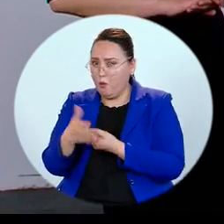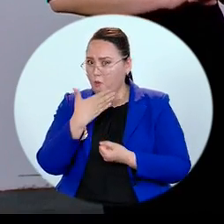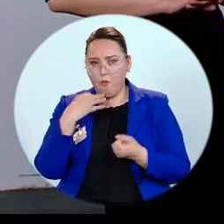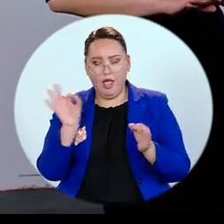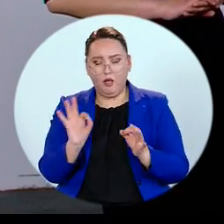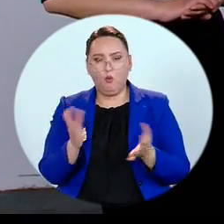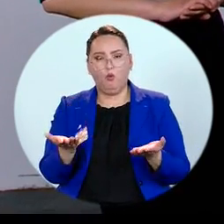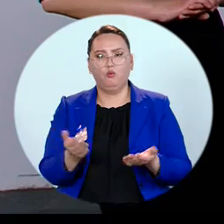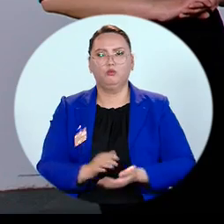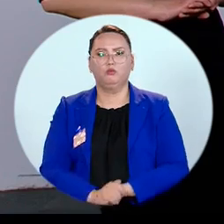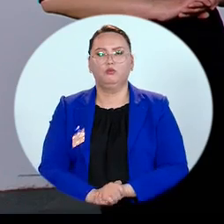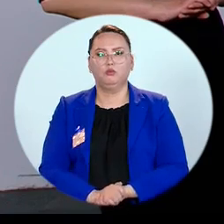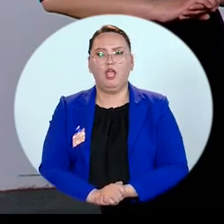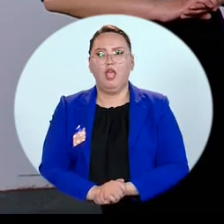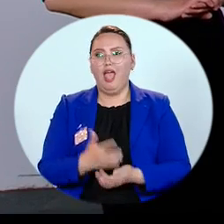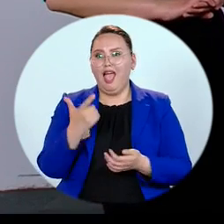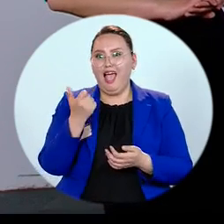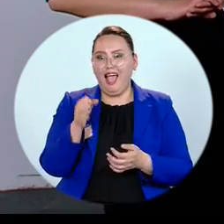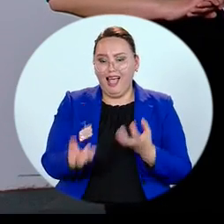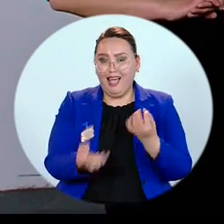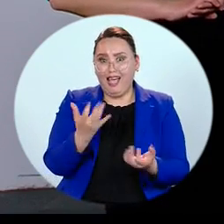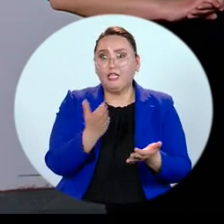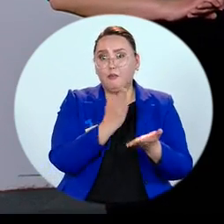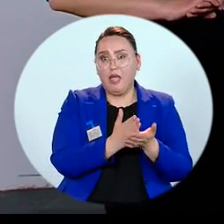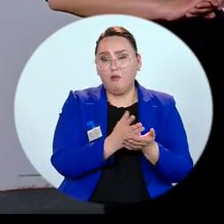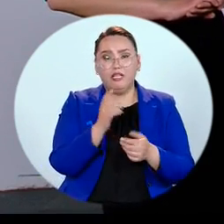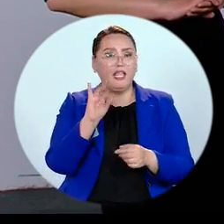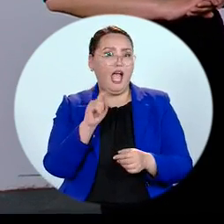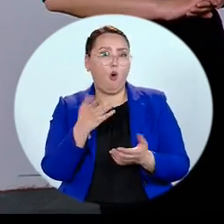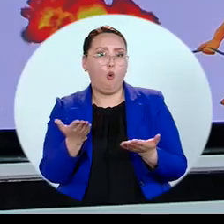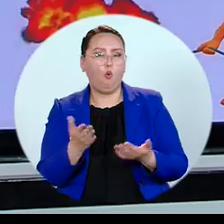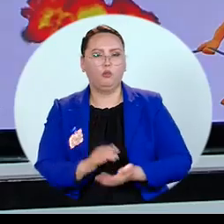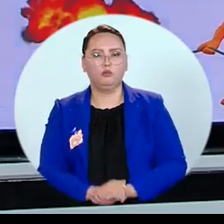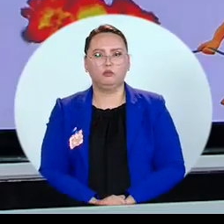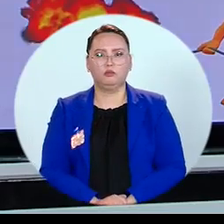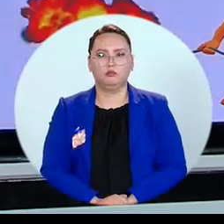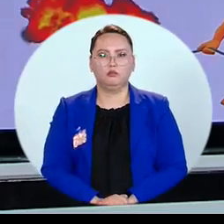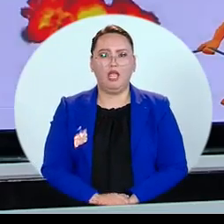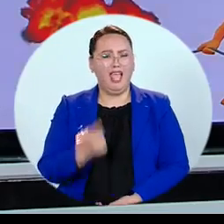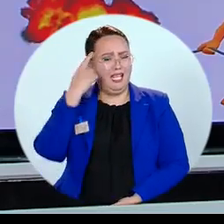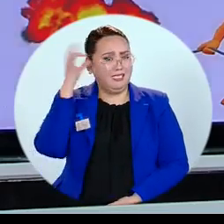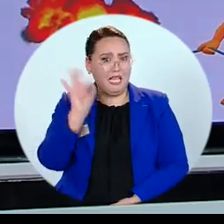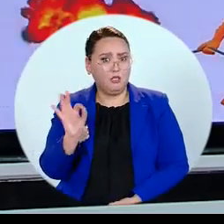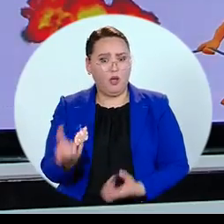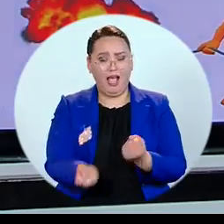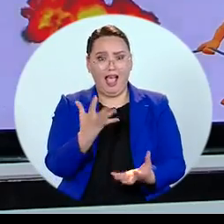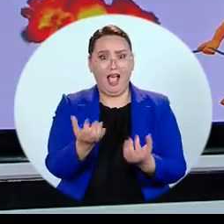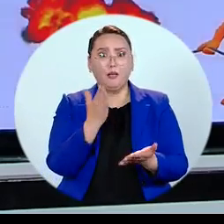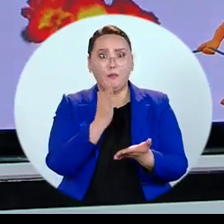ལགས